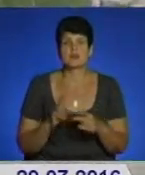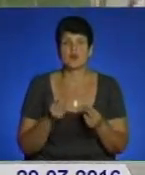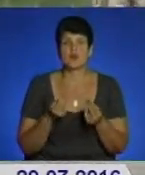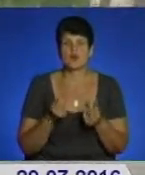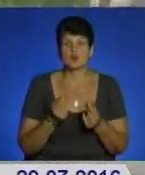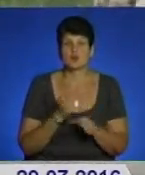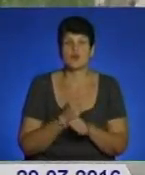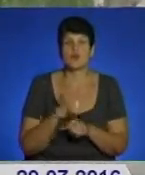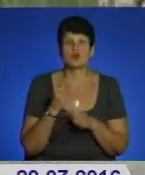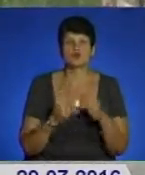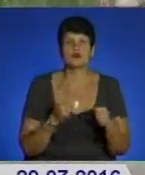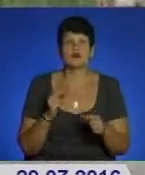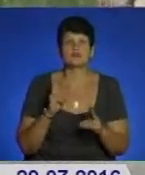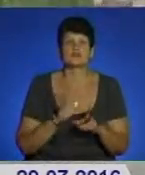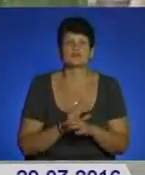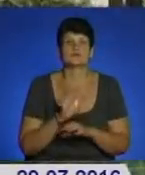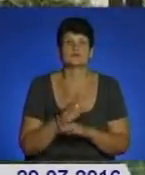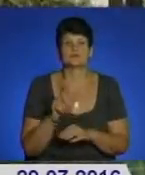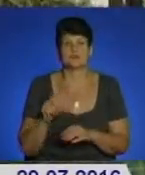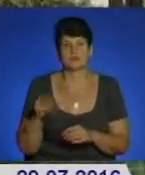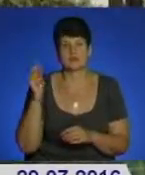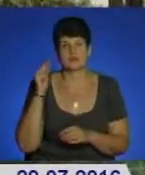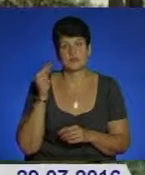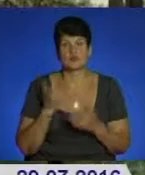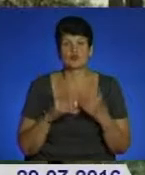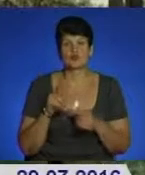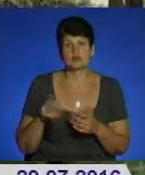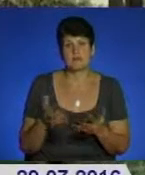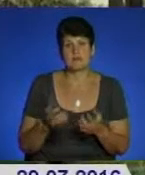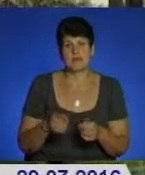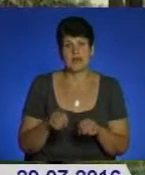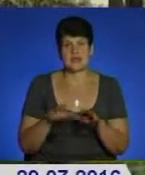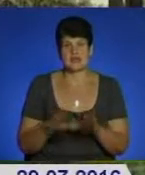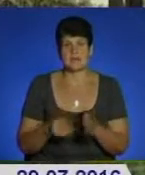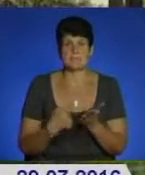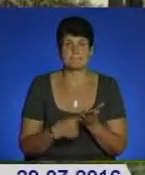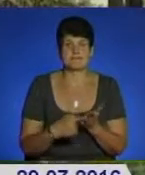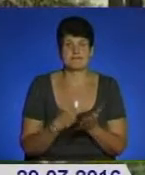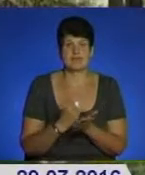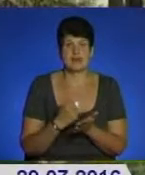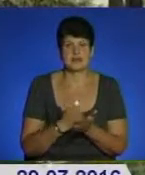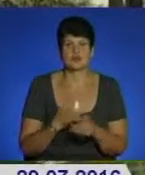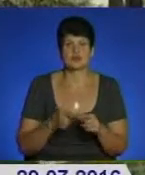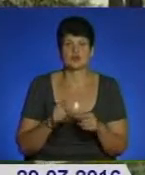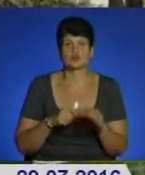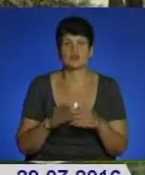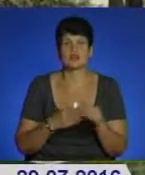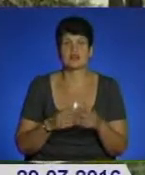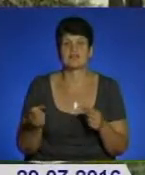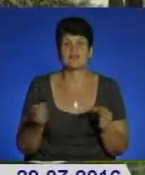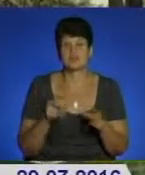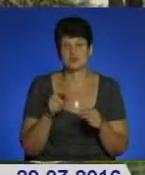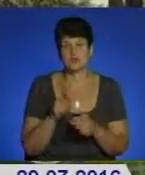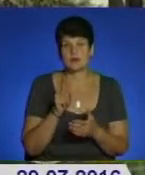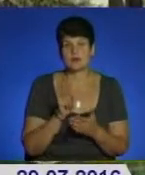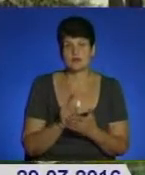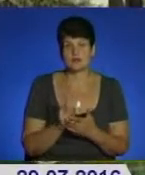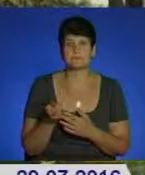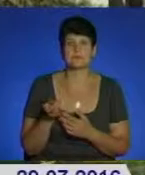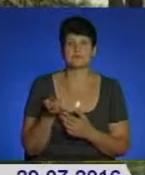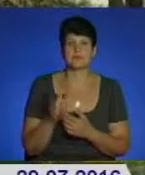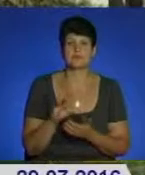кваліфікацію за професією кухар мають право і безробітні, і незайняте населення, і працюючі. Однак за власні